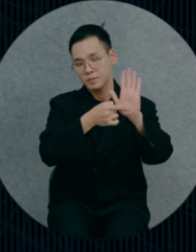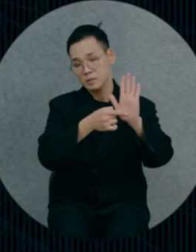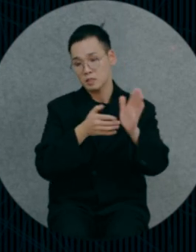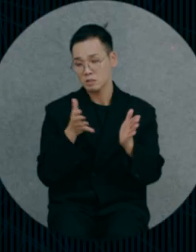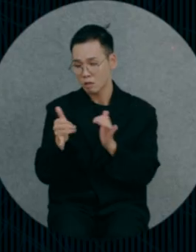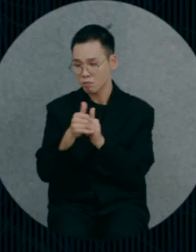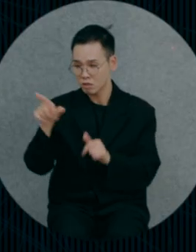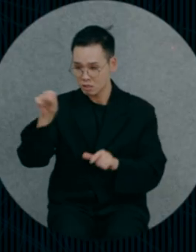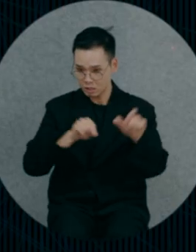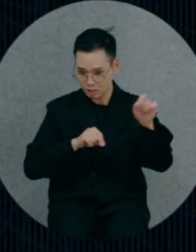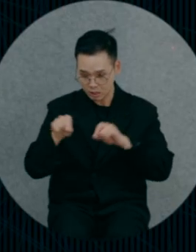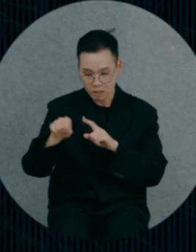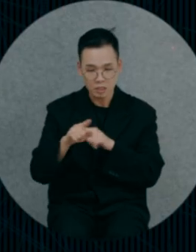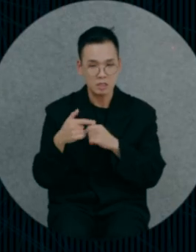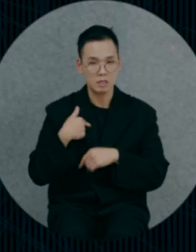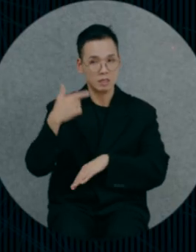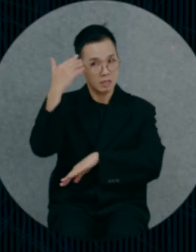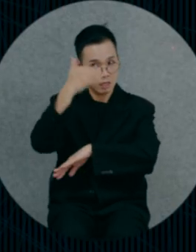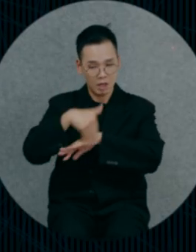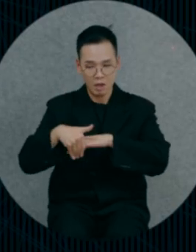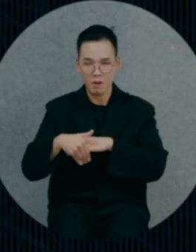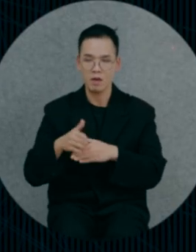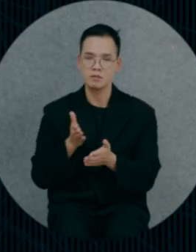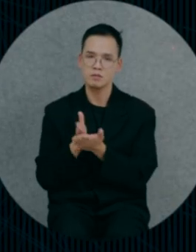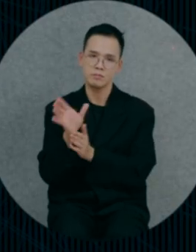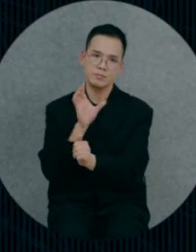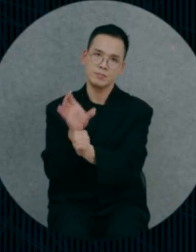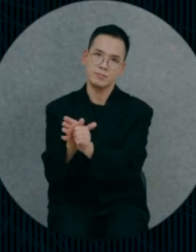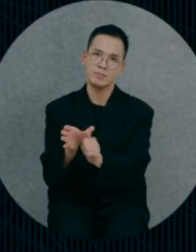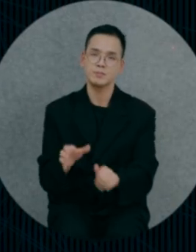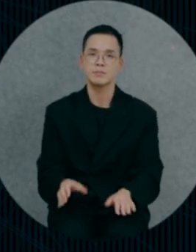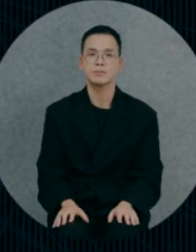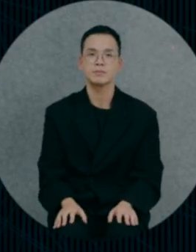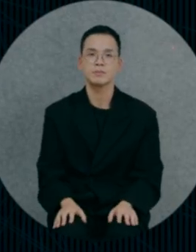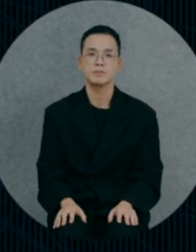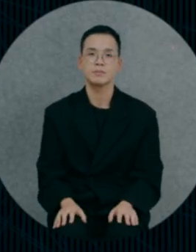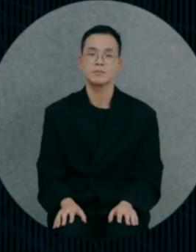현황 점검 및 개선 방안 수립 과정에 참여할 수 있도록 할 것,